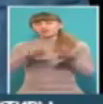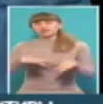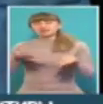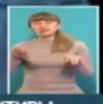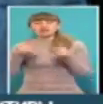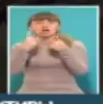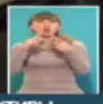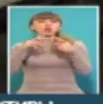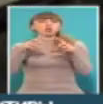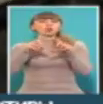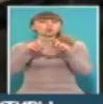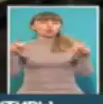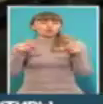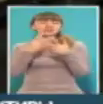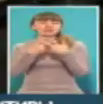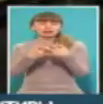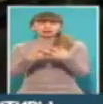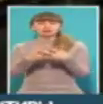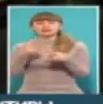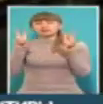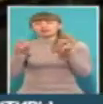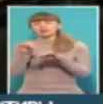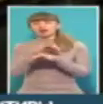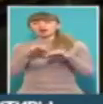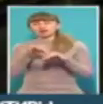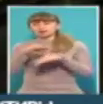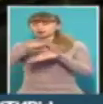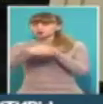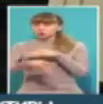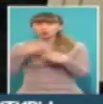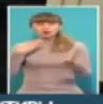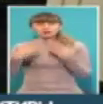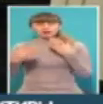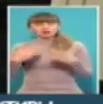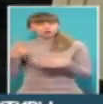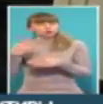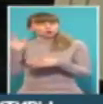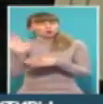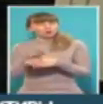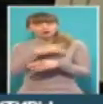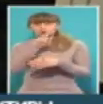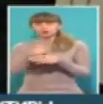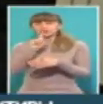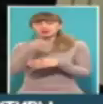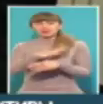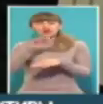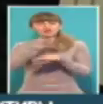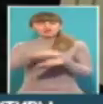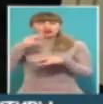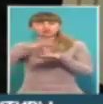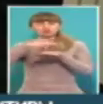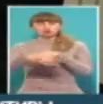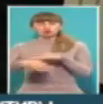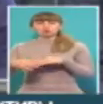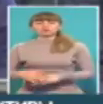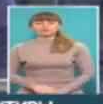колониях. Еще одна тема, что стала главной на этой конференции, это пытки. Нужно прийти к тому, чтобы искоренить такие случаи из практики